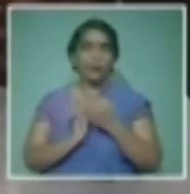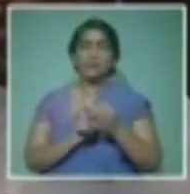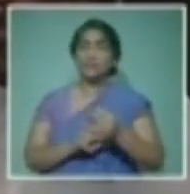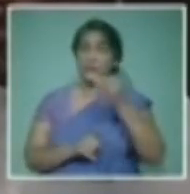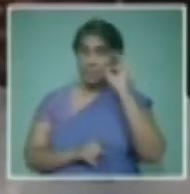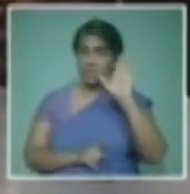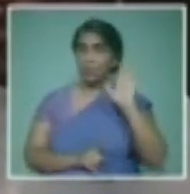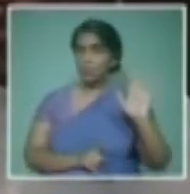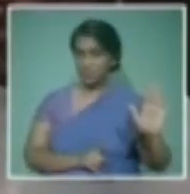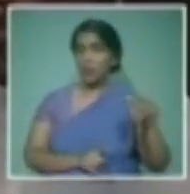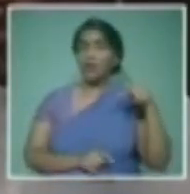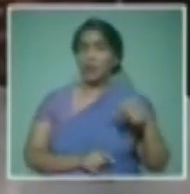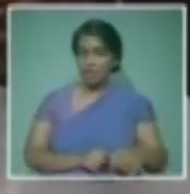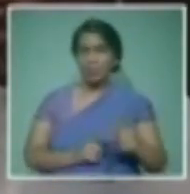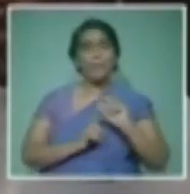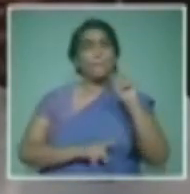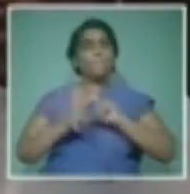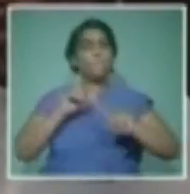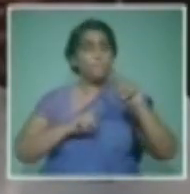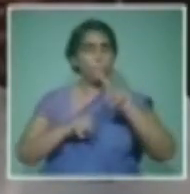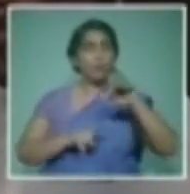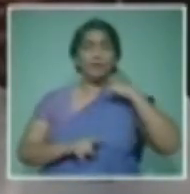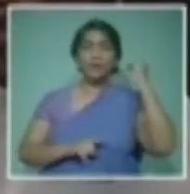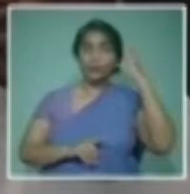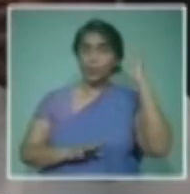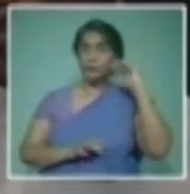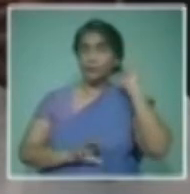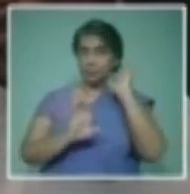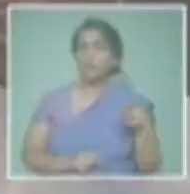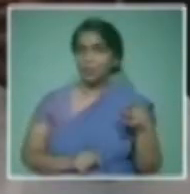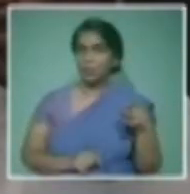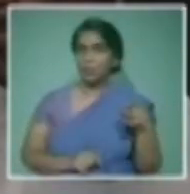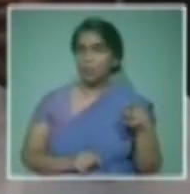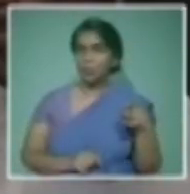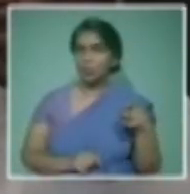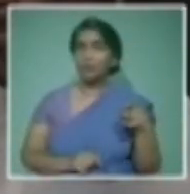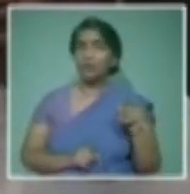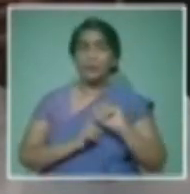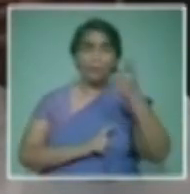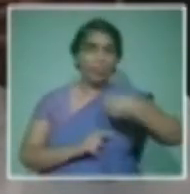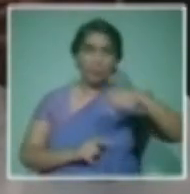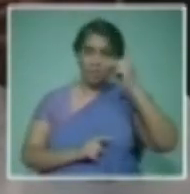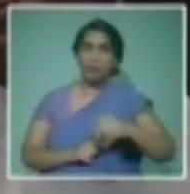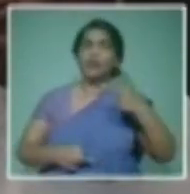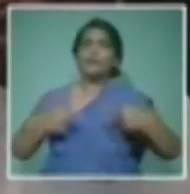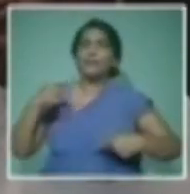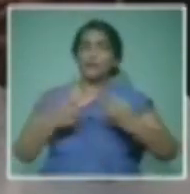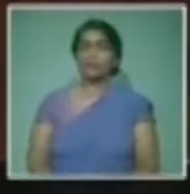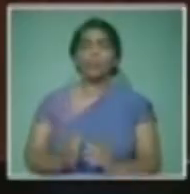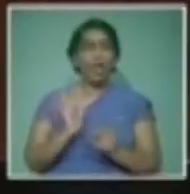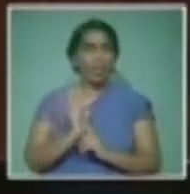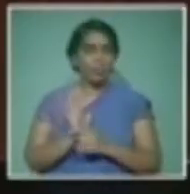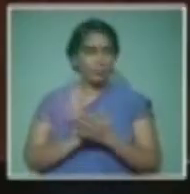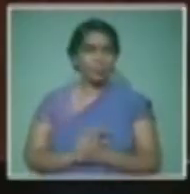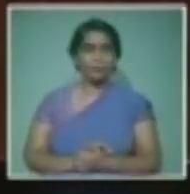ජනාධිපතිතුමා විසින් අද දින පාර්ලිමේන්තුවේදී කරන ලද විශේෂ ප්‍රකාශය සම්බන්ධයෙන් සභාවේ එකඟතාවය ඇතුව විවාදයක් දෙන්න අපි සූදානම්.